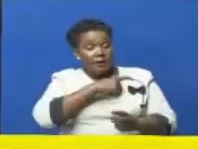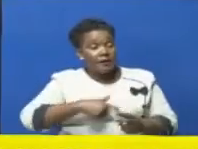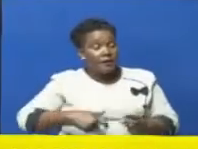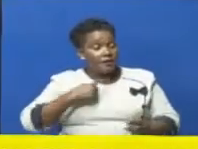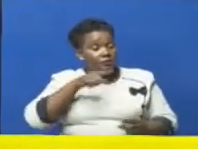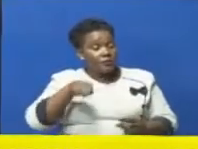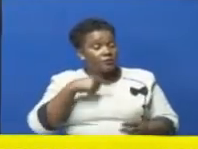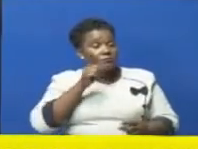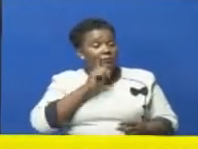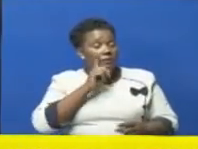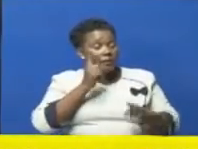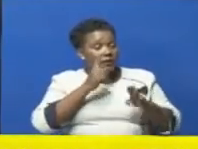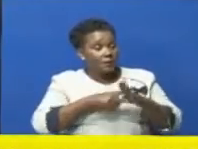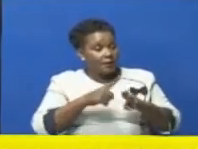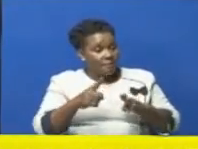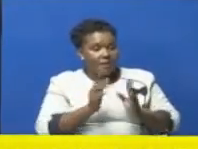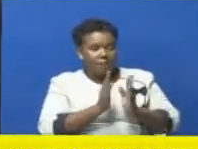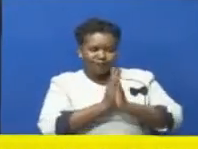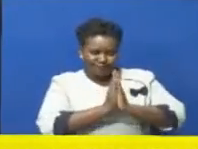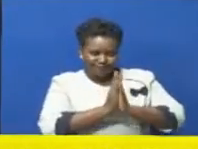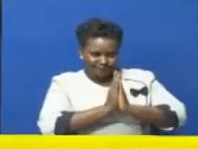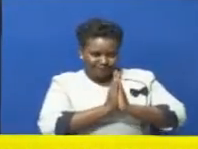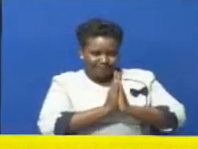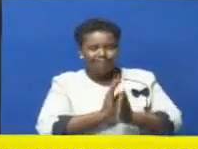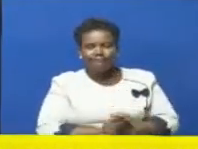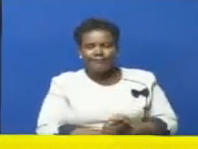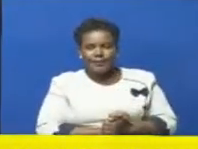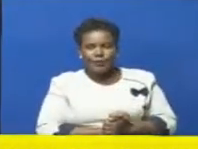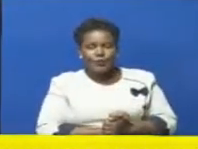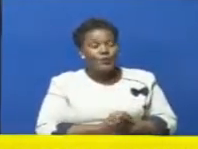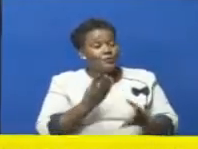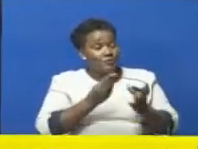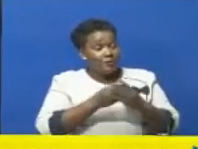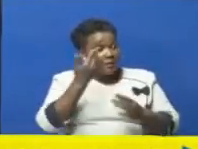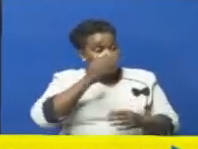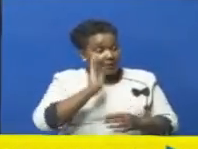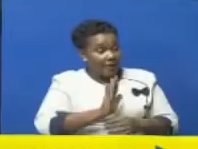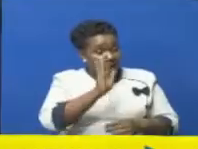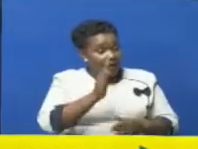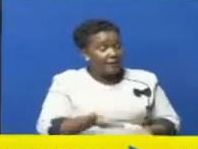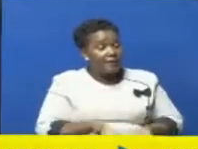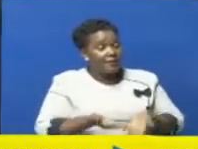Hassan, Rais wa Jamhuri ya Muungano wa Tanzania, pamoja na serikali yake na wasaidizi wake